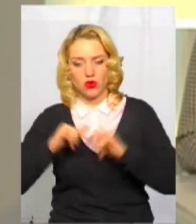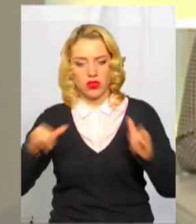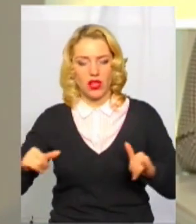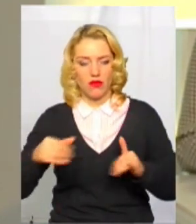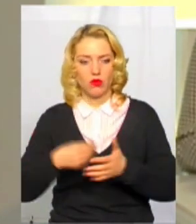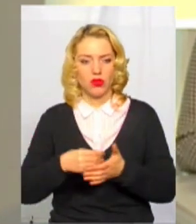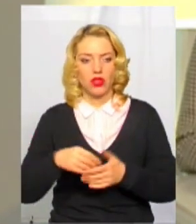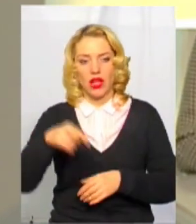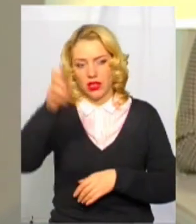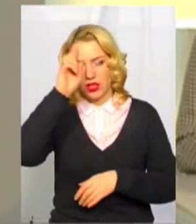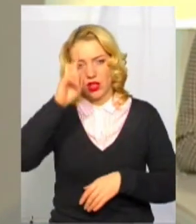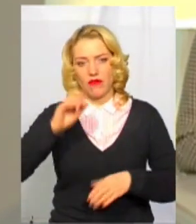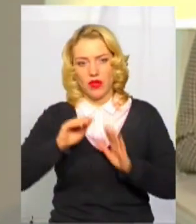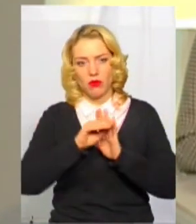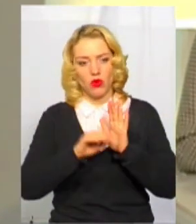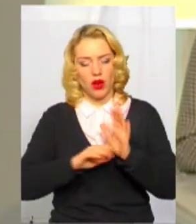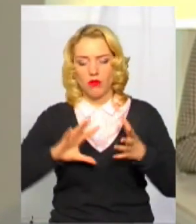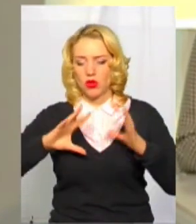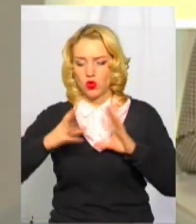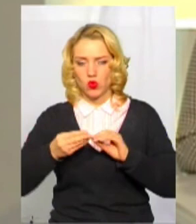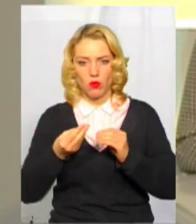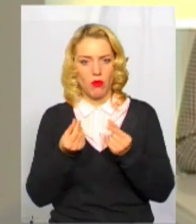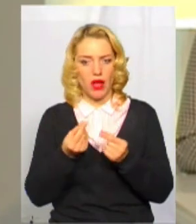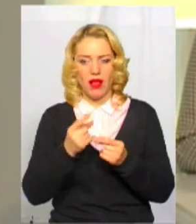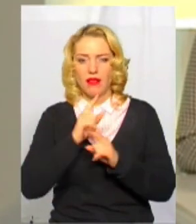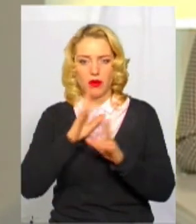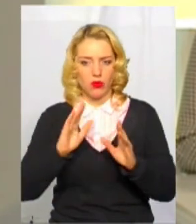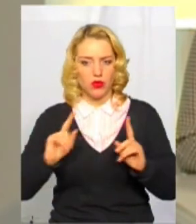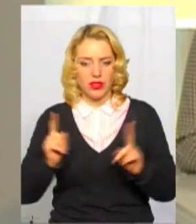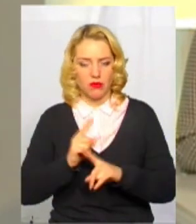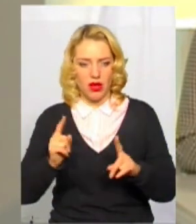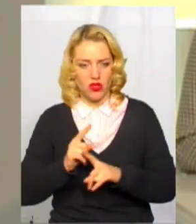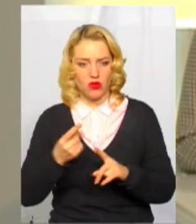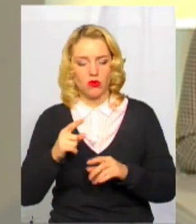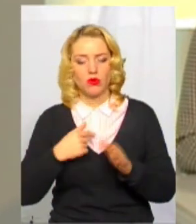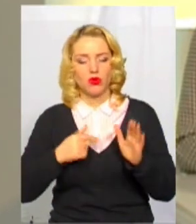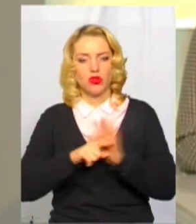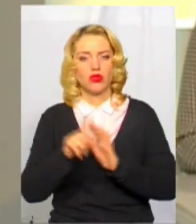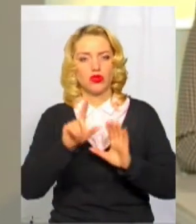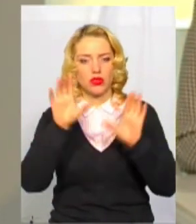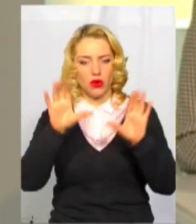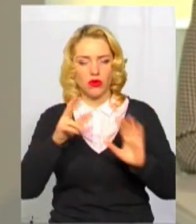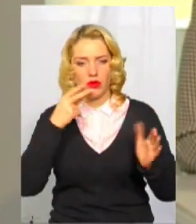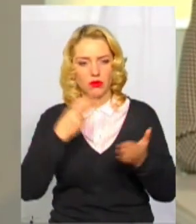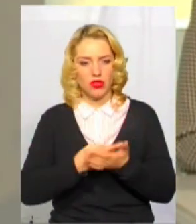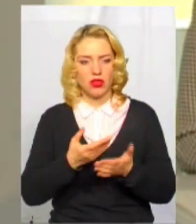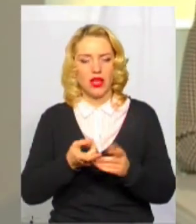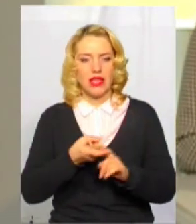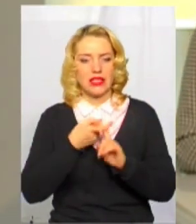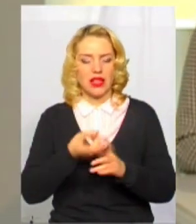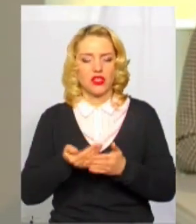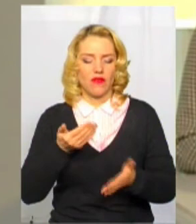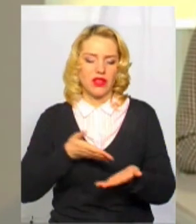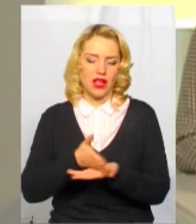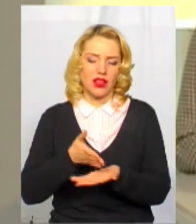по державним програмам сума не зменшиться, тому що з того, що ми починали, що закон України передбачає все ж таки від залежності від